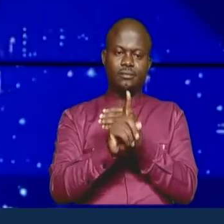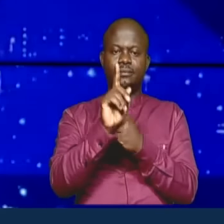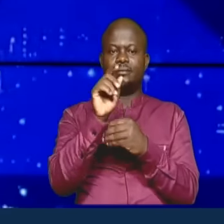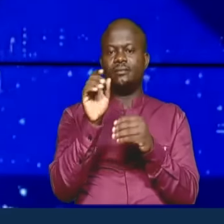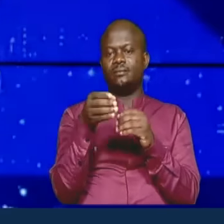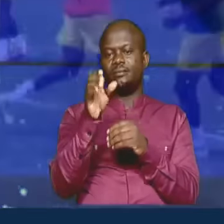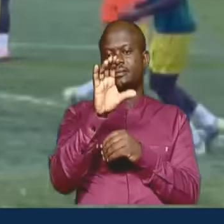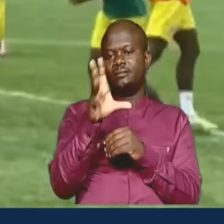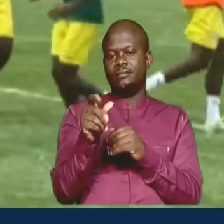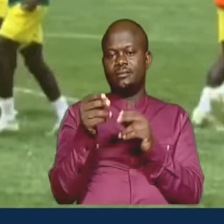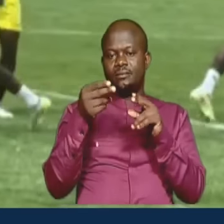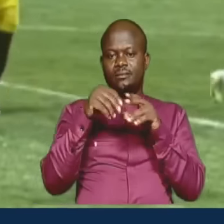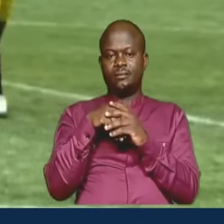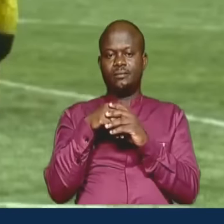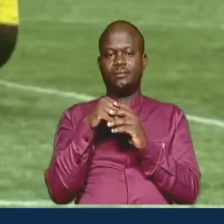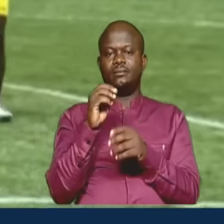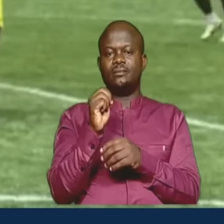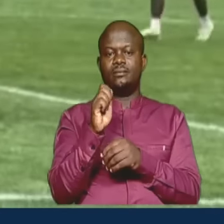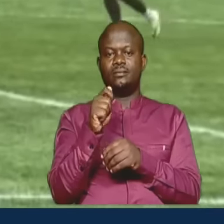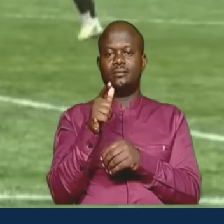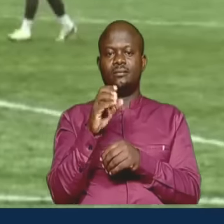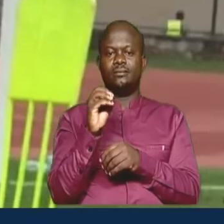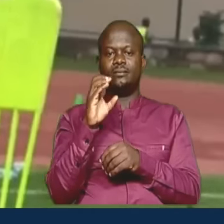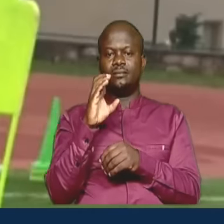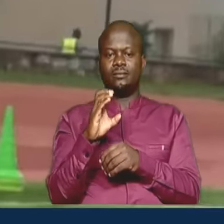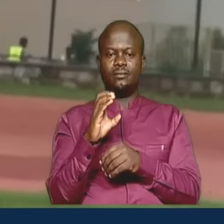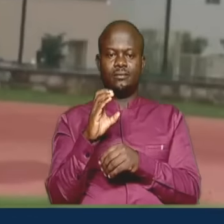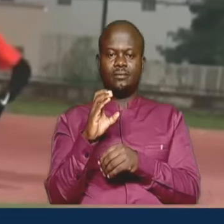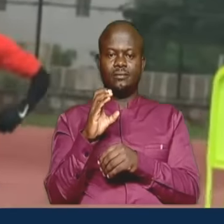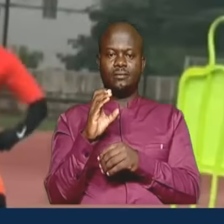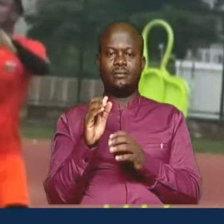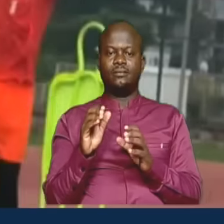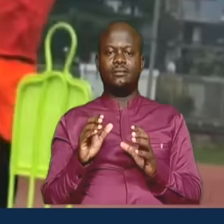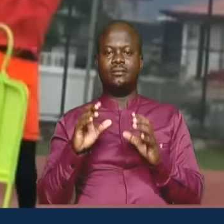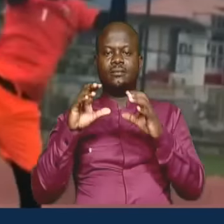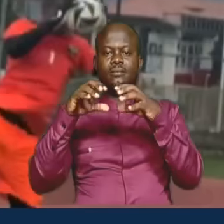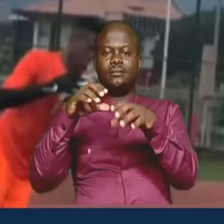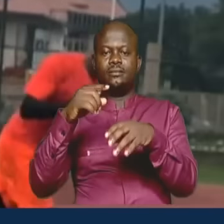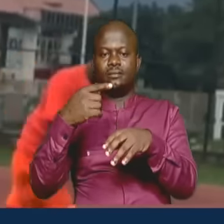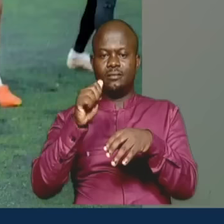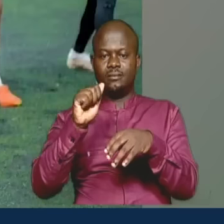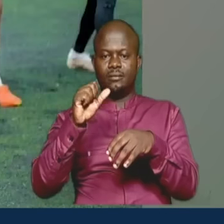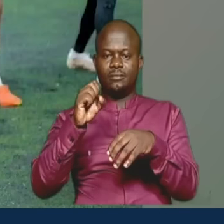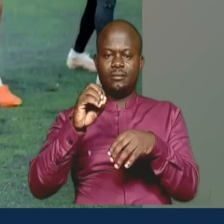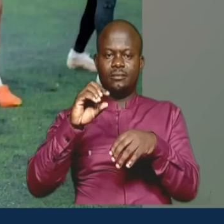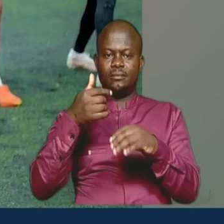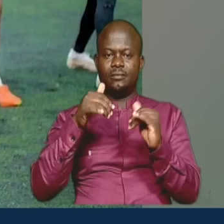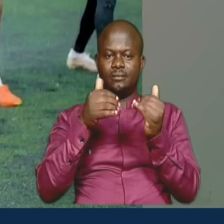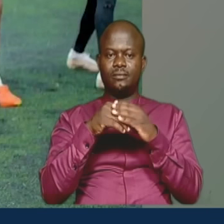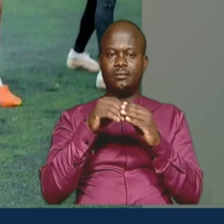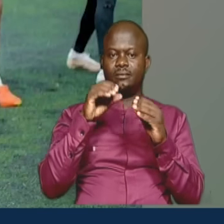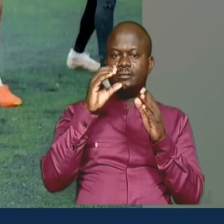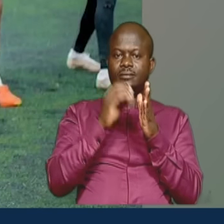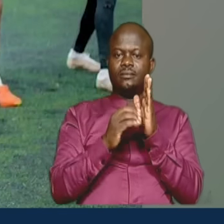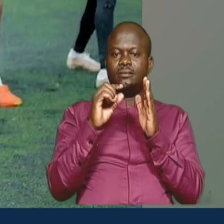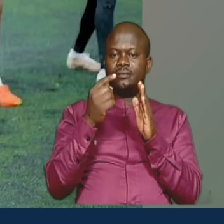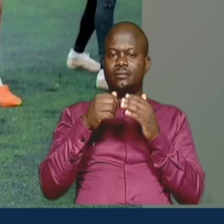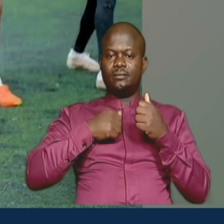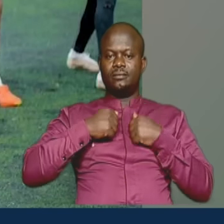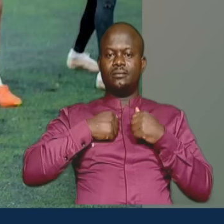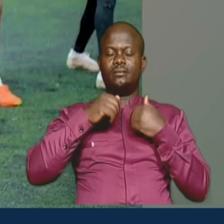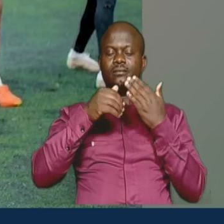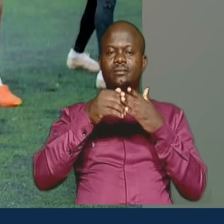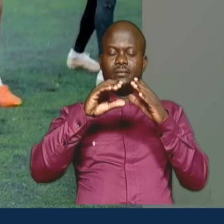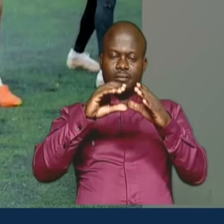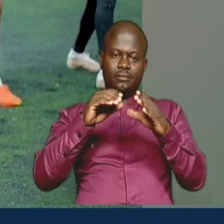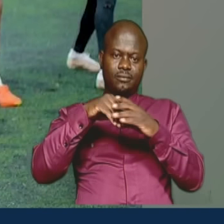cy'Afrika kizabera muri Maroc mu yandi makuru ikipe ya Gasogi United ni ikipe ikina mu cyiciro cya mbere no mu Rwanda ni ikipe